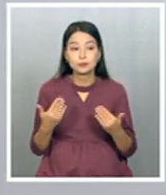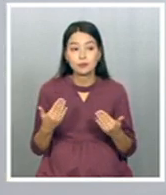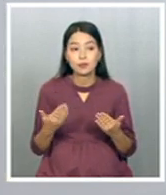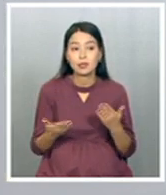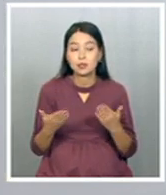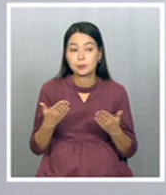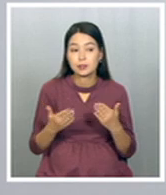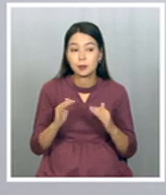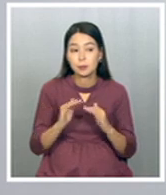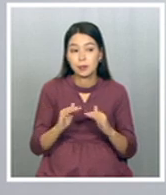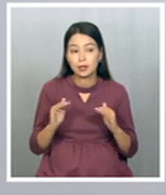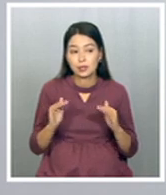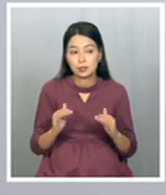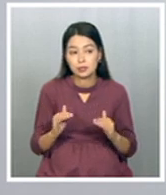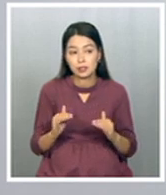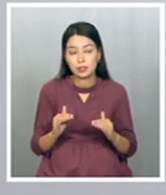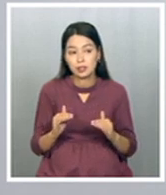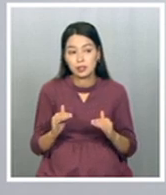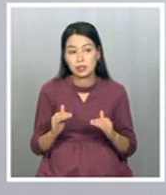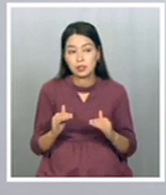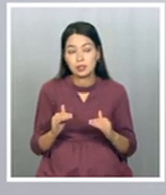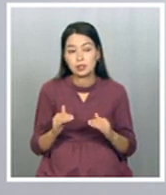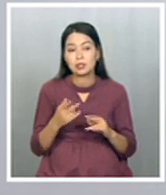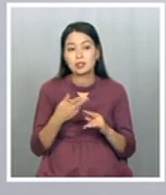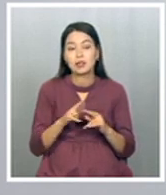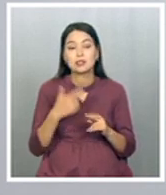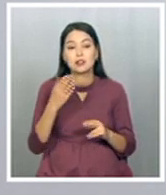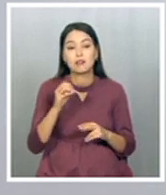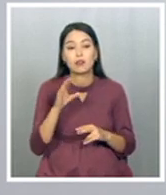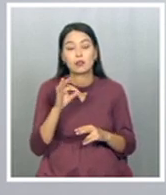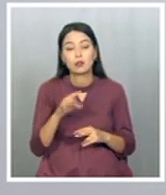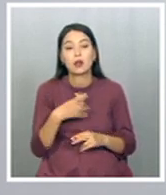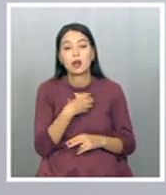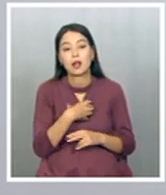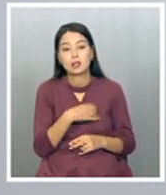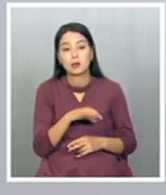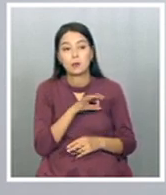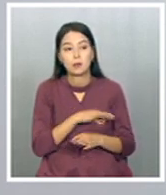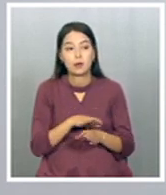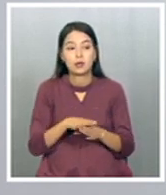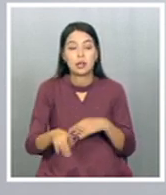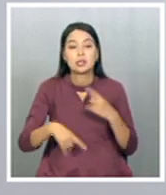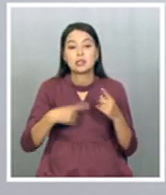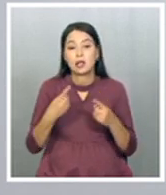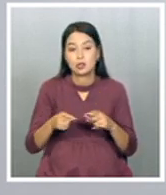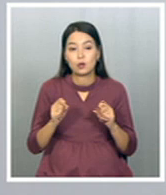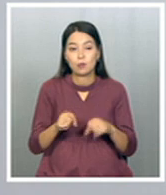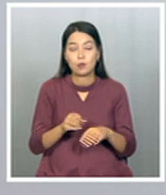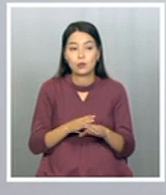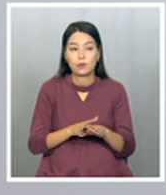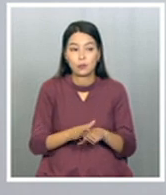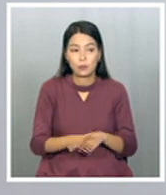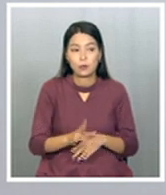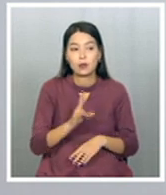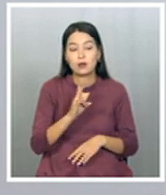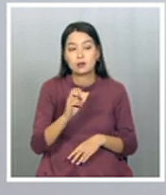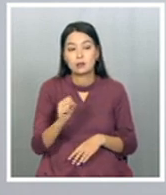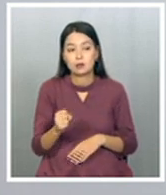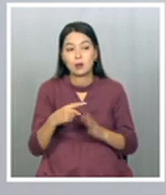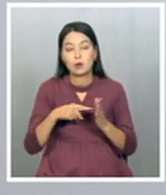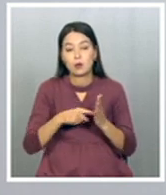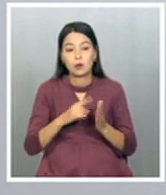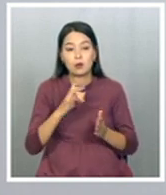балалар, келесі осы біз вектордың қасиеттерін пайдалану арқылы келесіні алады екенбіз. HA векторы көбейтілген